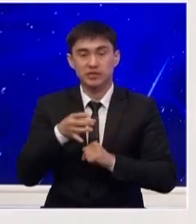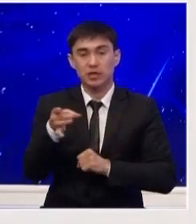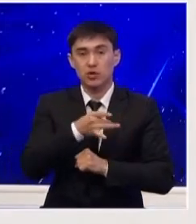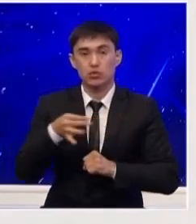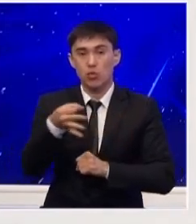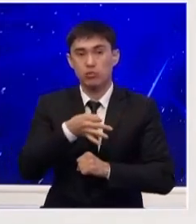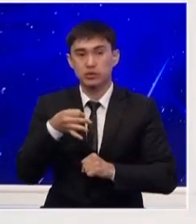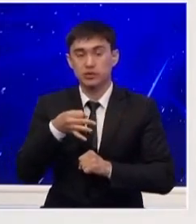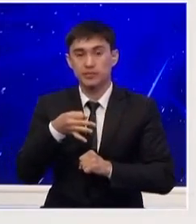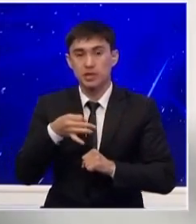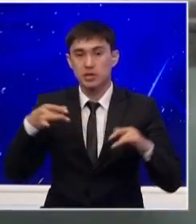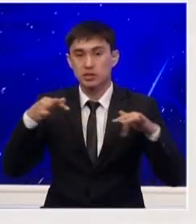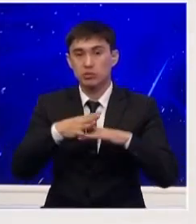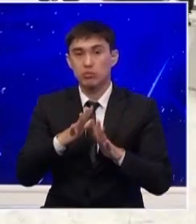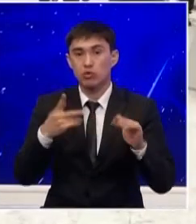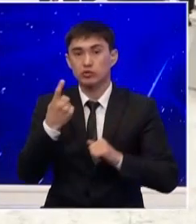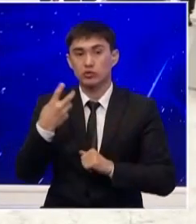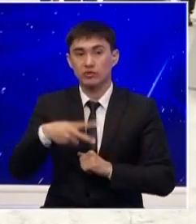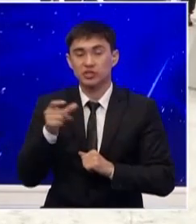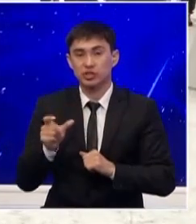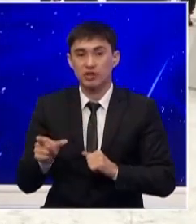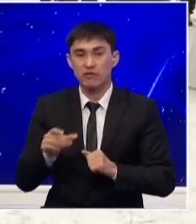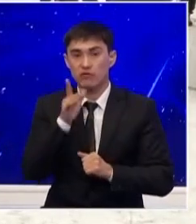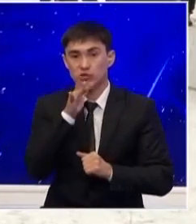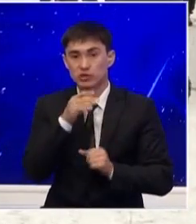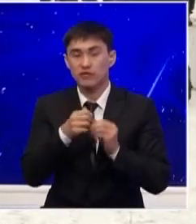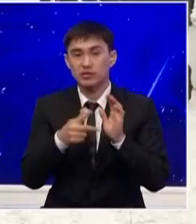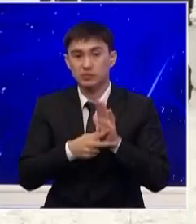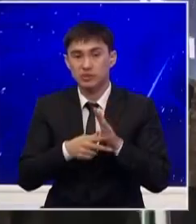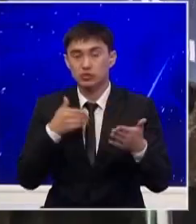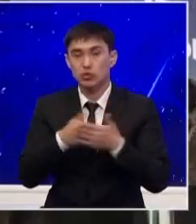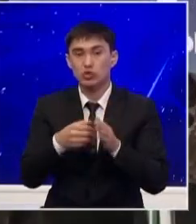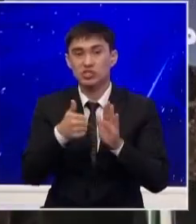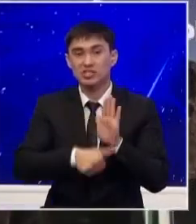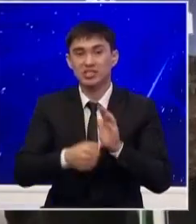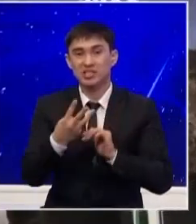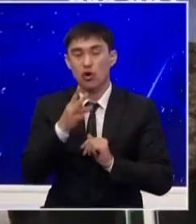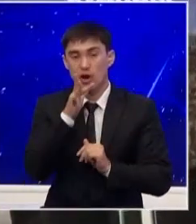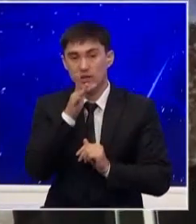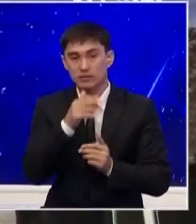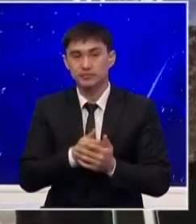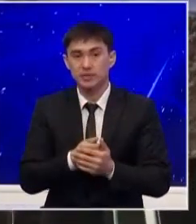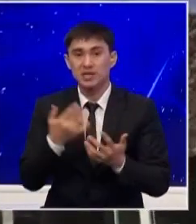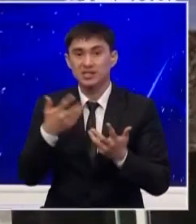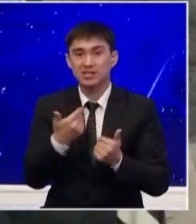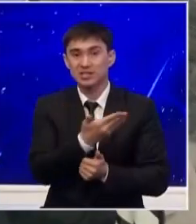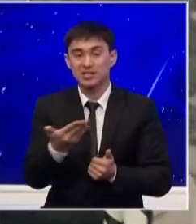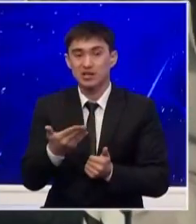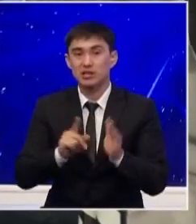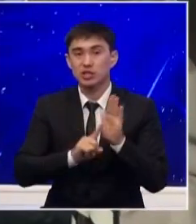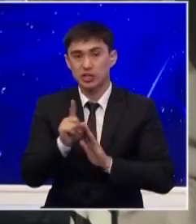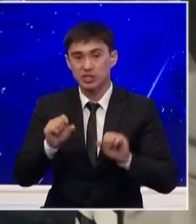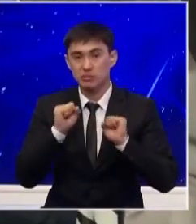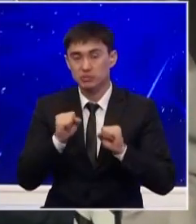районов области. Собралось более 120 человек в возрасте от 18 до 63 лет. Среди них как